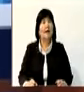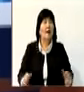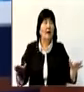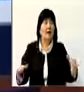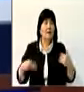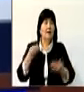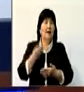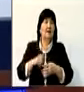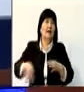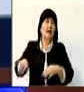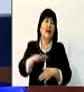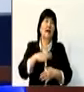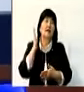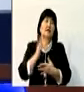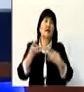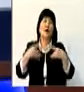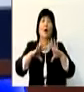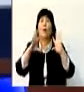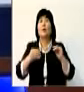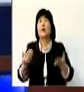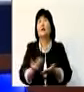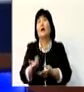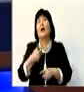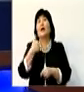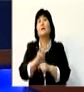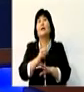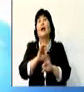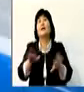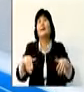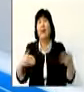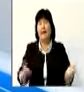Ассаламу алейкум, ардақты ағайын, тікелей эфирде қорытынды жаңалықтар, алдымен аңдатпа.